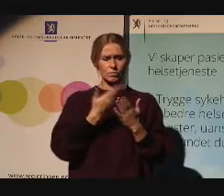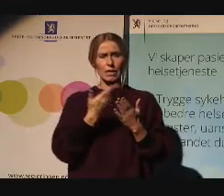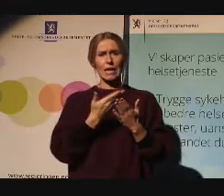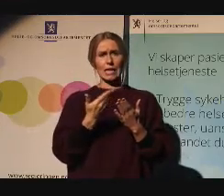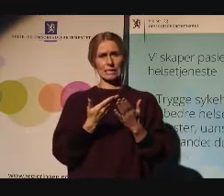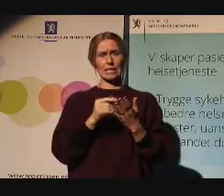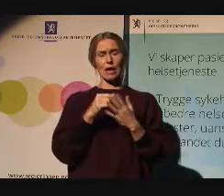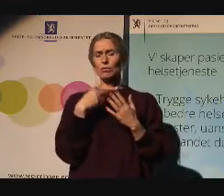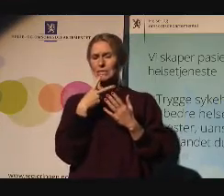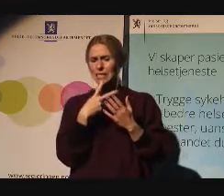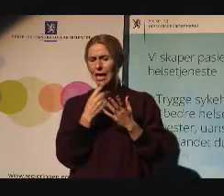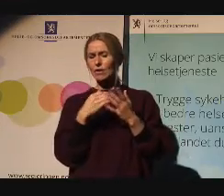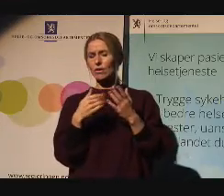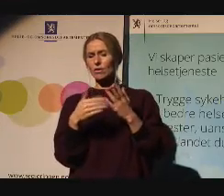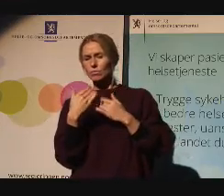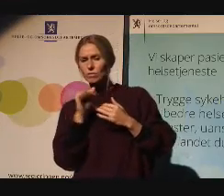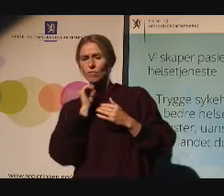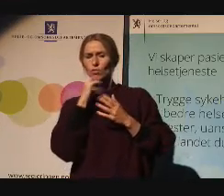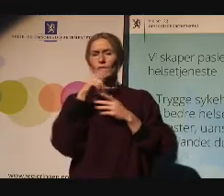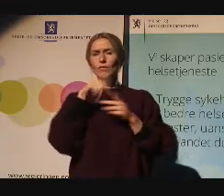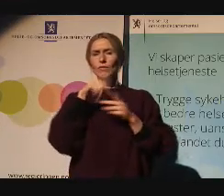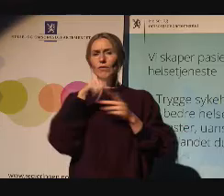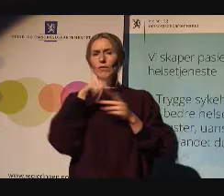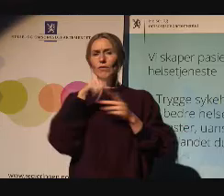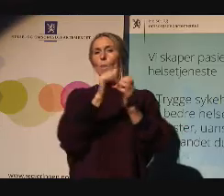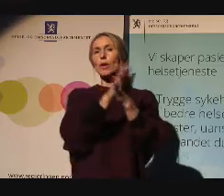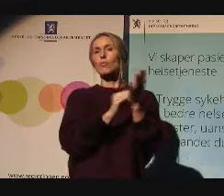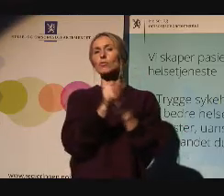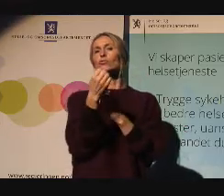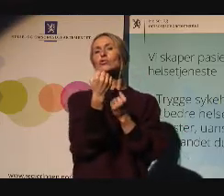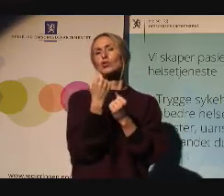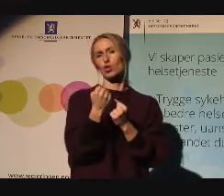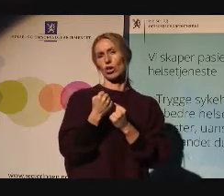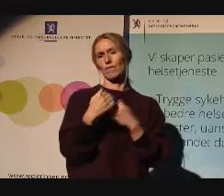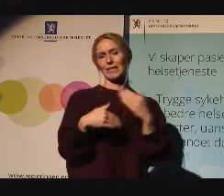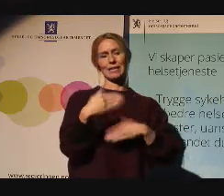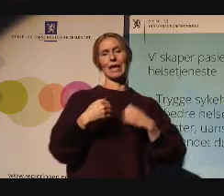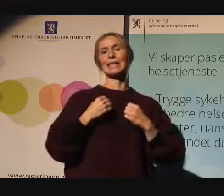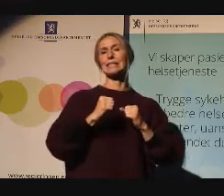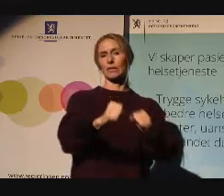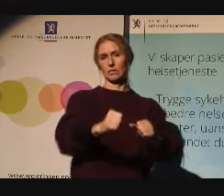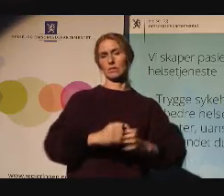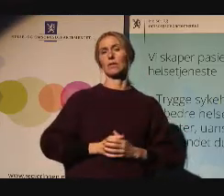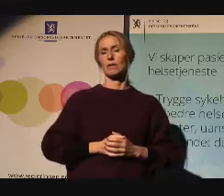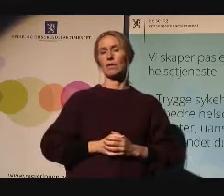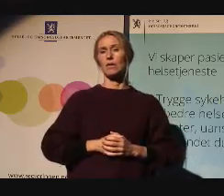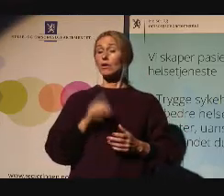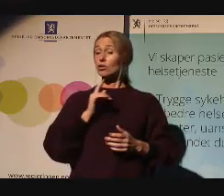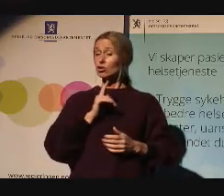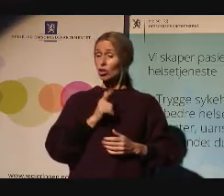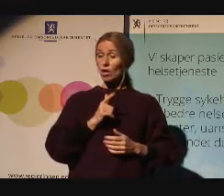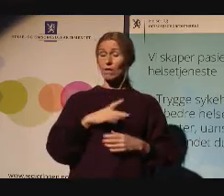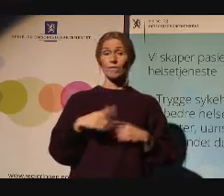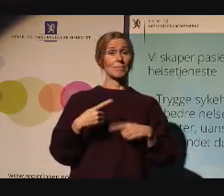og se på hvordan vi kan følge opp denne rapporten og styrke denne innsatsen. For vi har fortsatt en vei